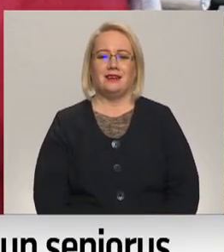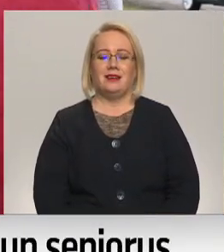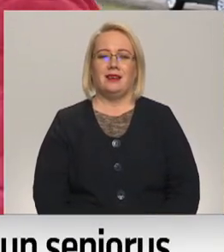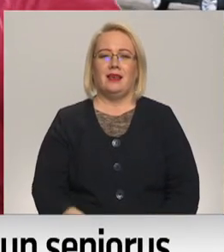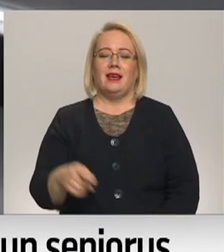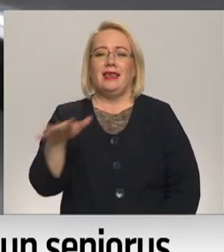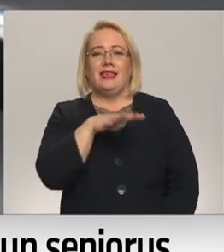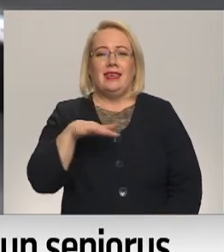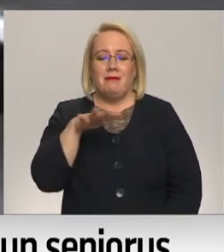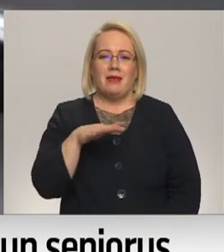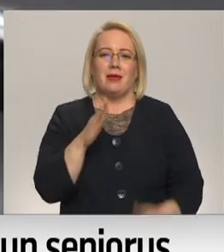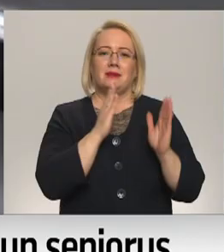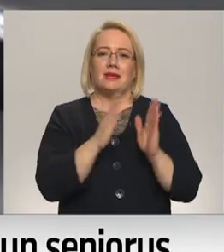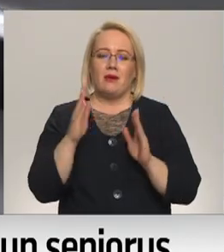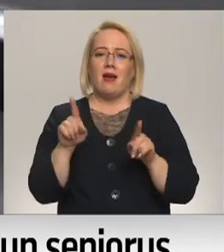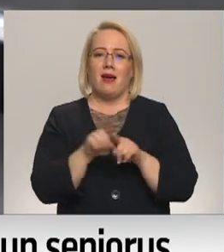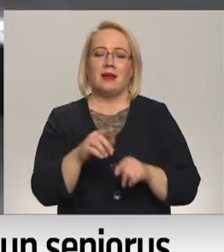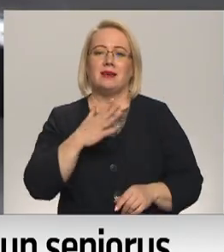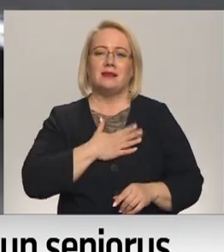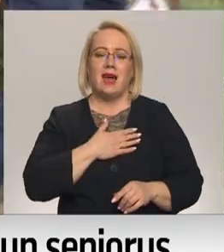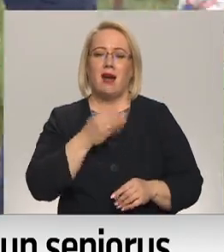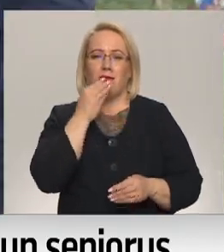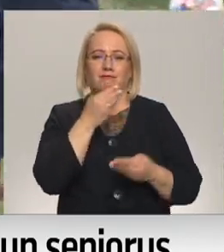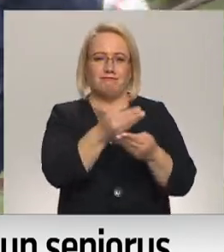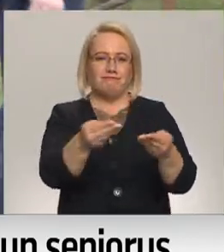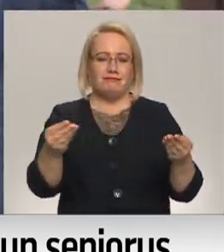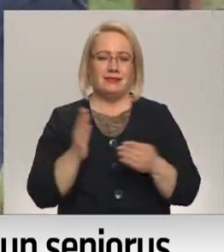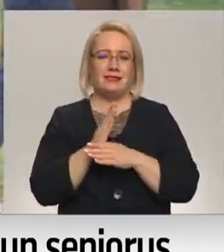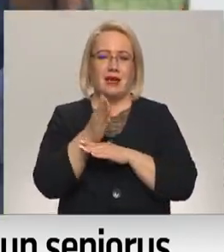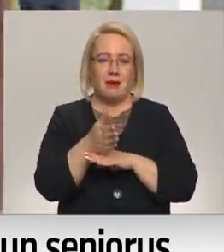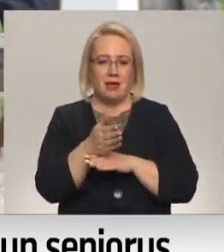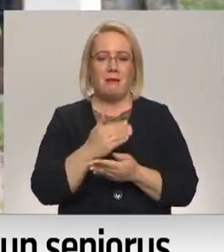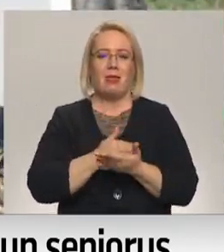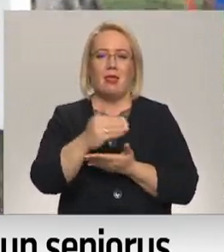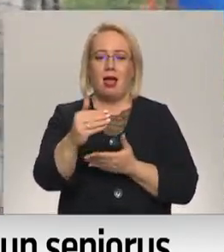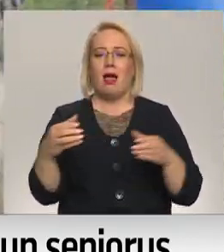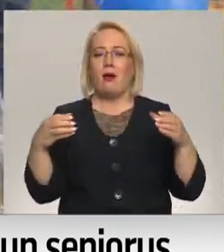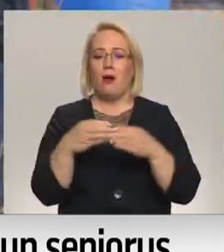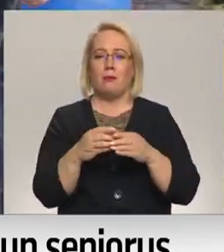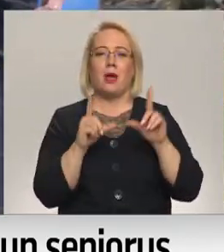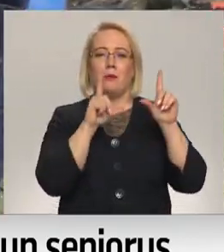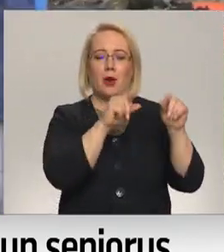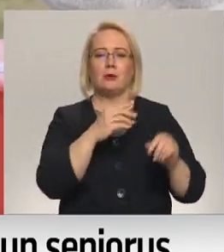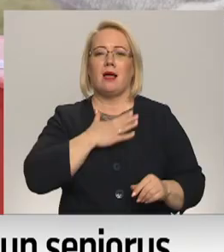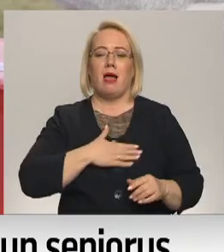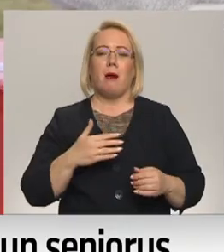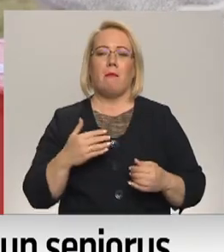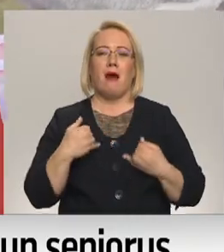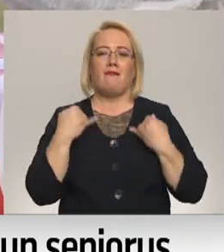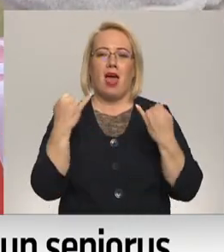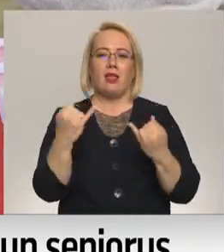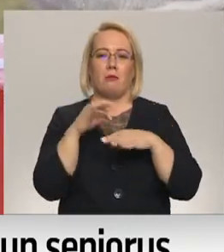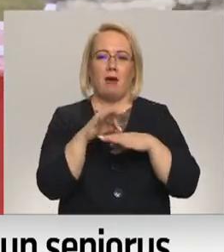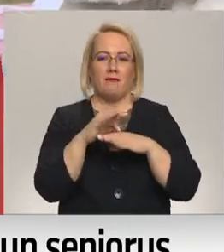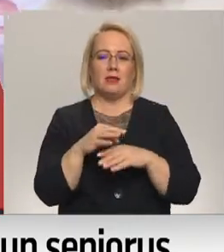Neviena viena no ģimenēm sagatavojas arī savu cienustu ciemiņiem, bet tālāk komanda dodas laba vēlējumu pavadīta.